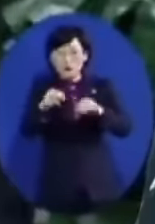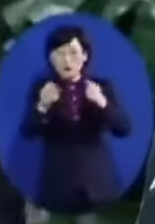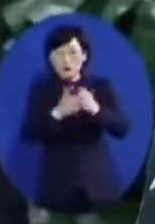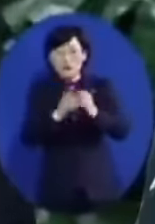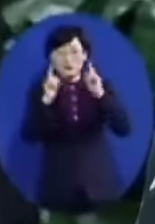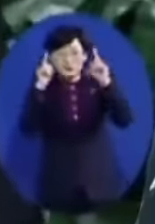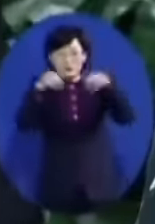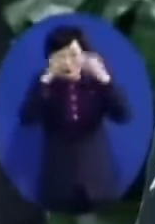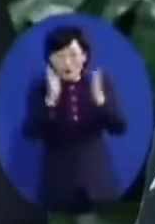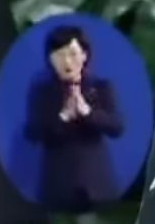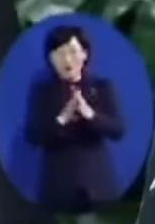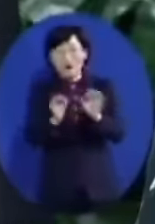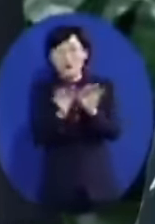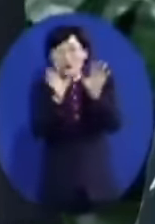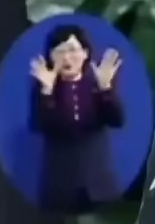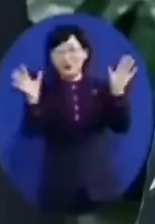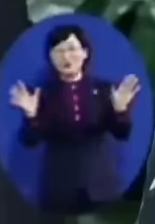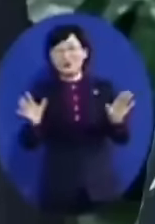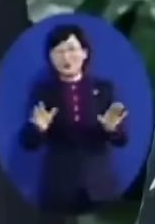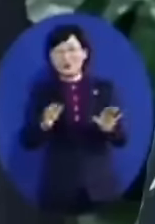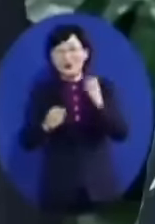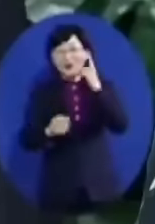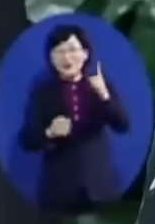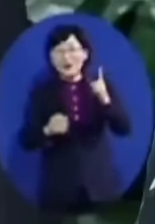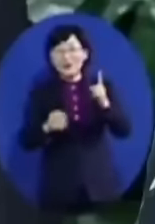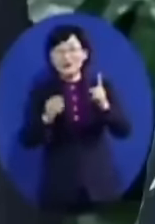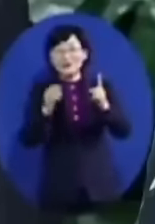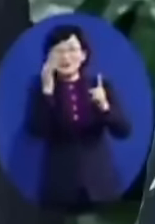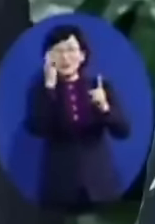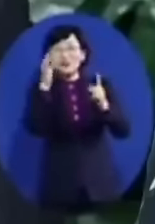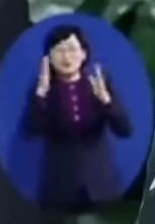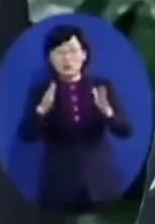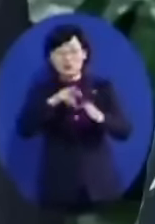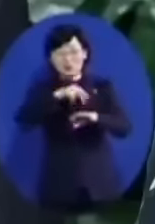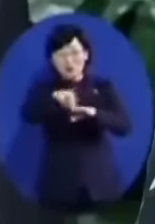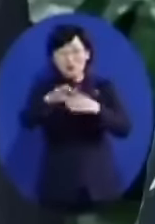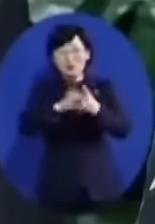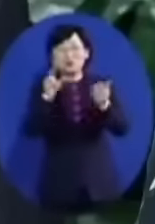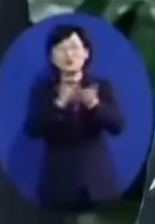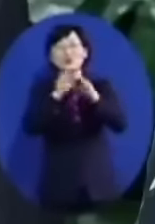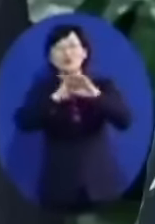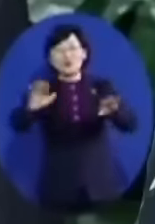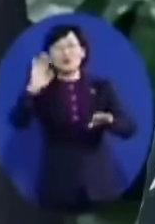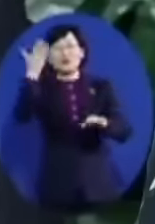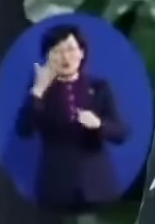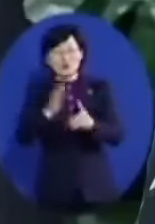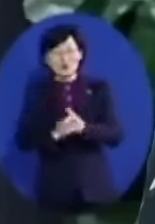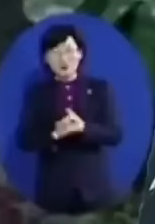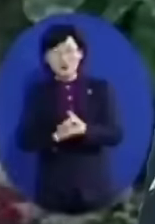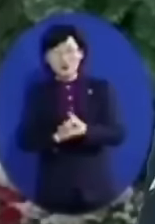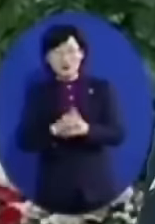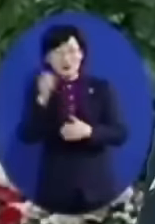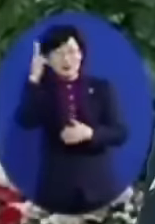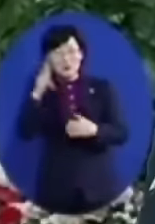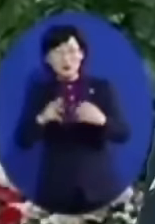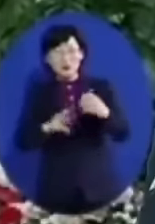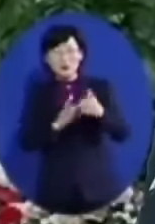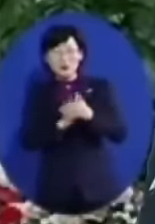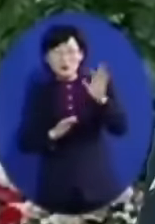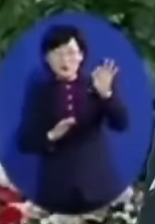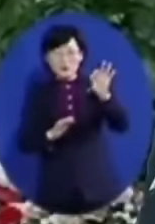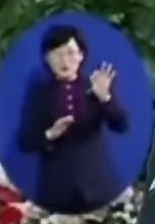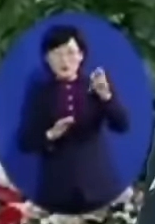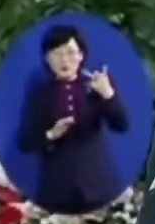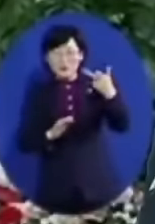버렸어요. 한 달 열흘만 걸으면 문제가 해결되는 것입니다. 잠언서 17장 22절에